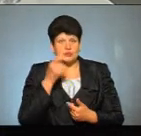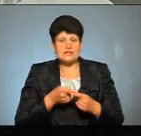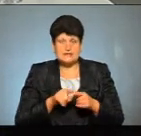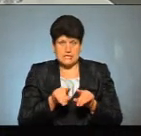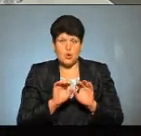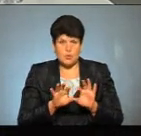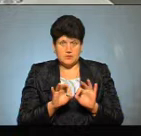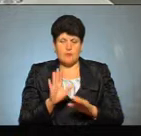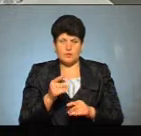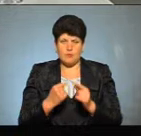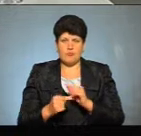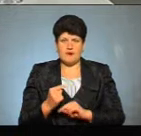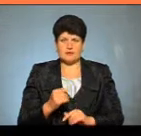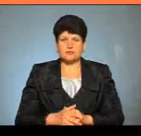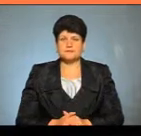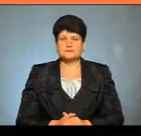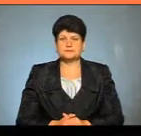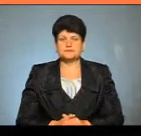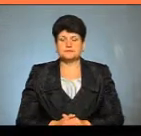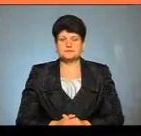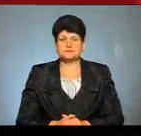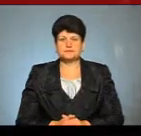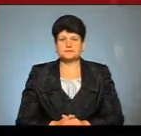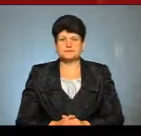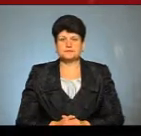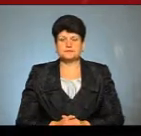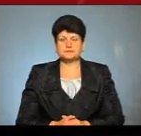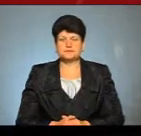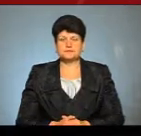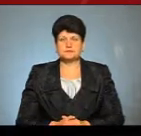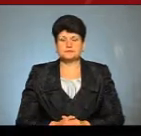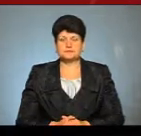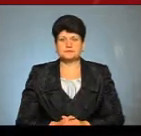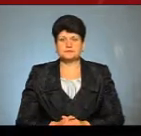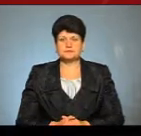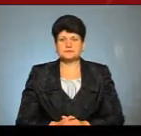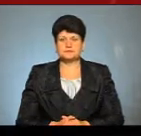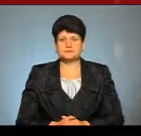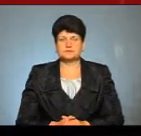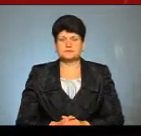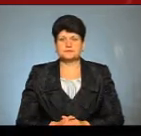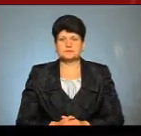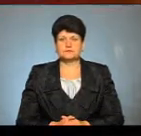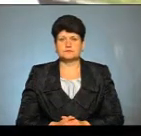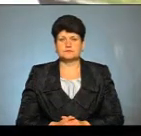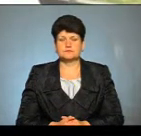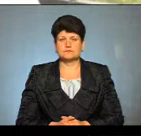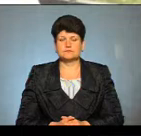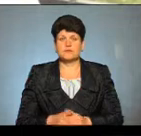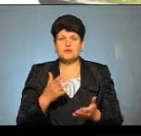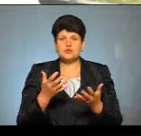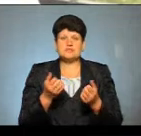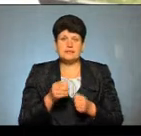ми повернемося в студію. В Якщо